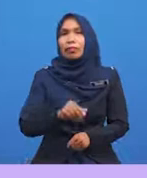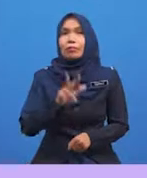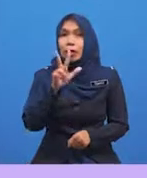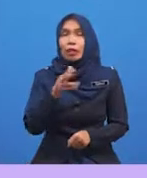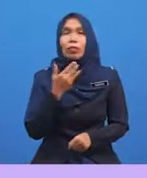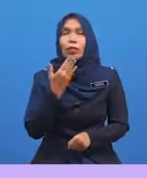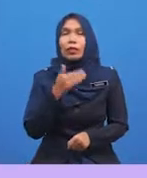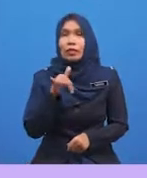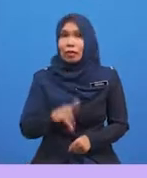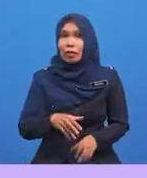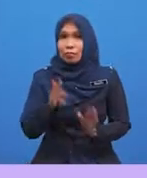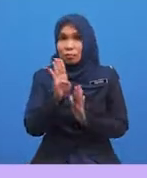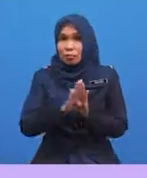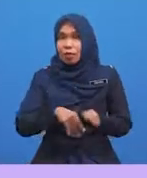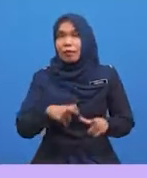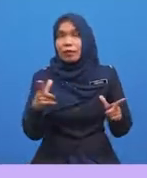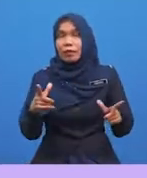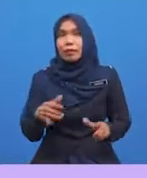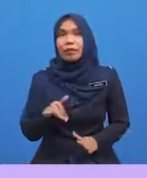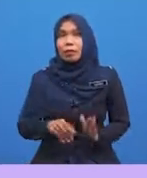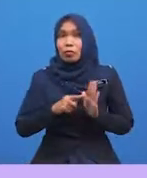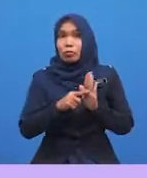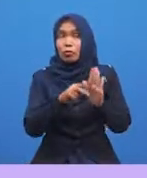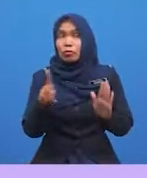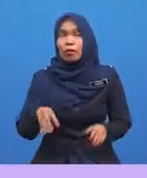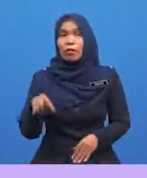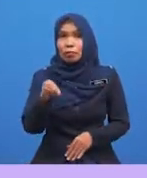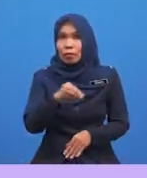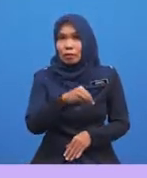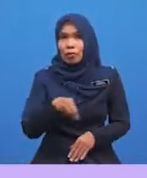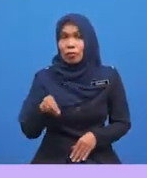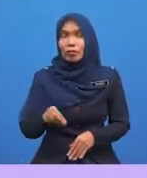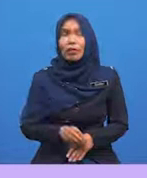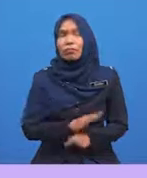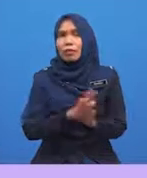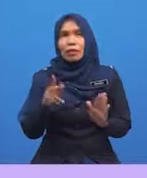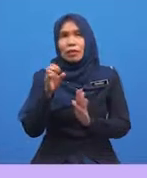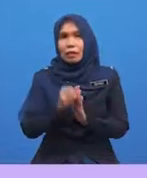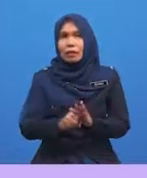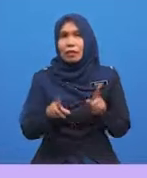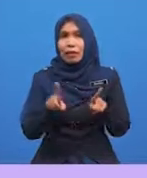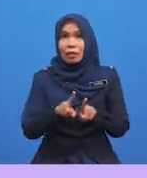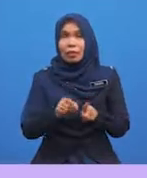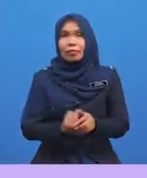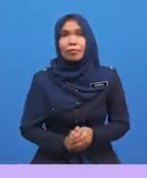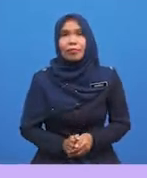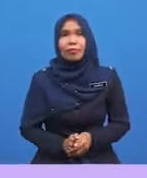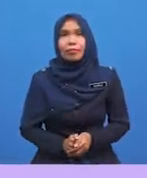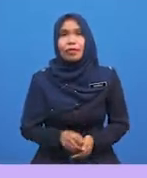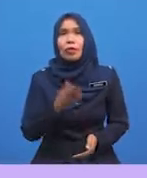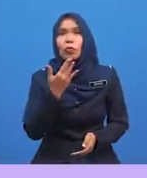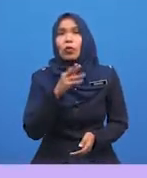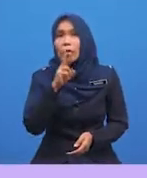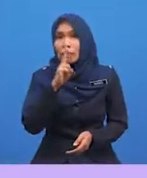warna yang berbeza yang menunjukkan taburan penduduk yang tidak sekata di Malaysia. Warna